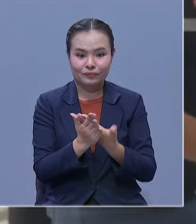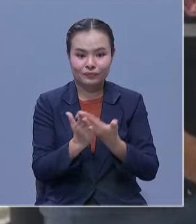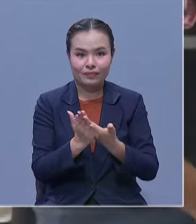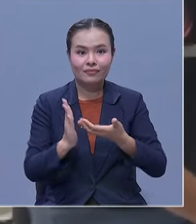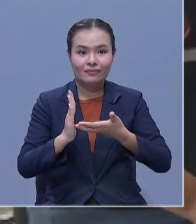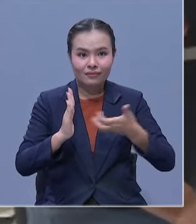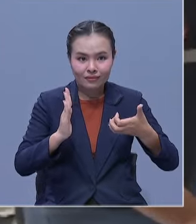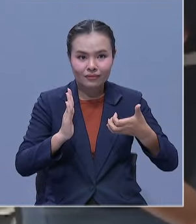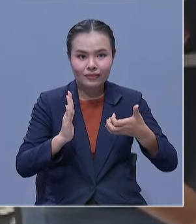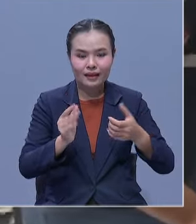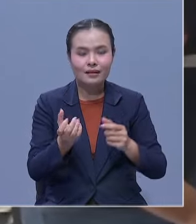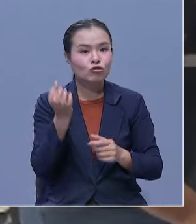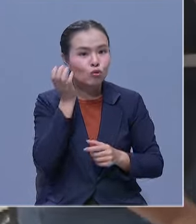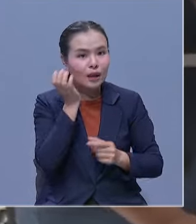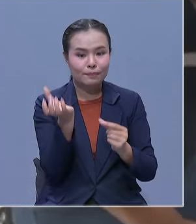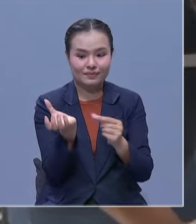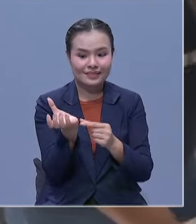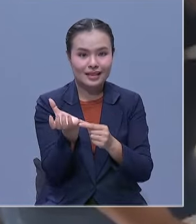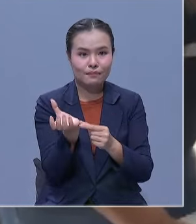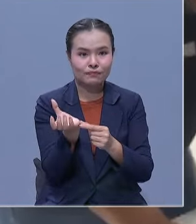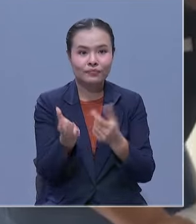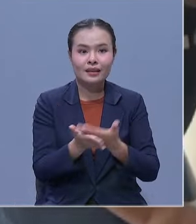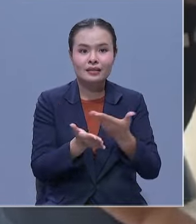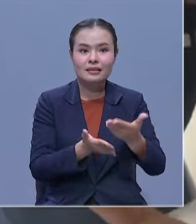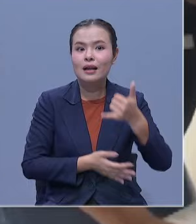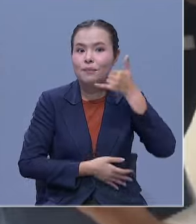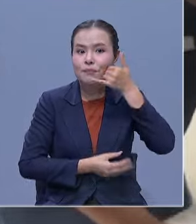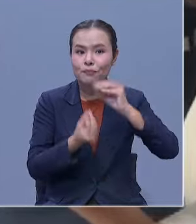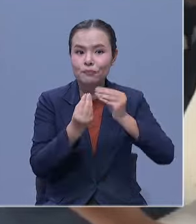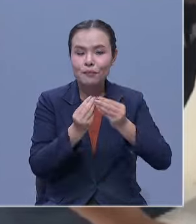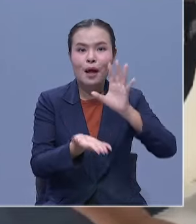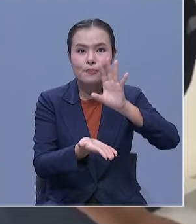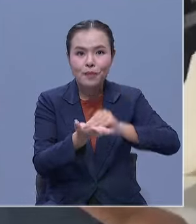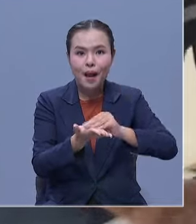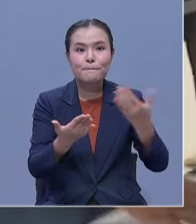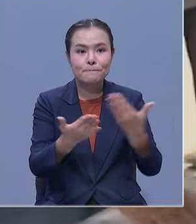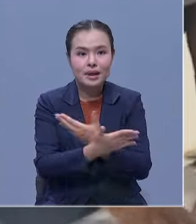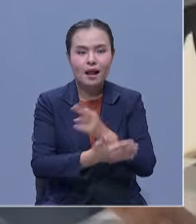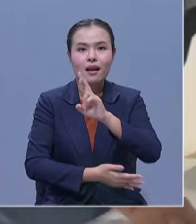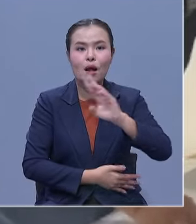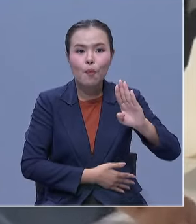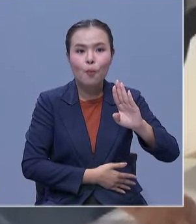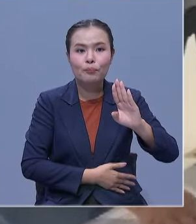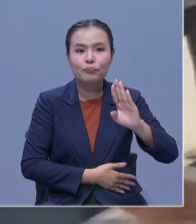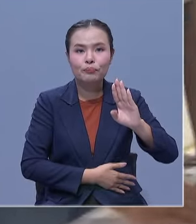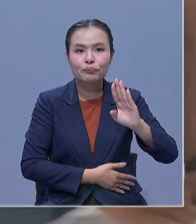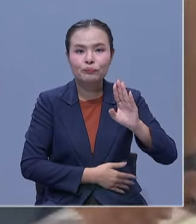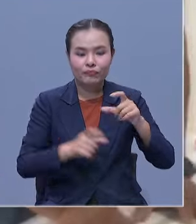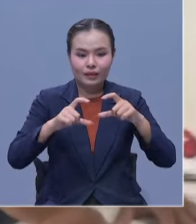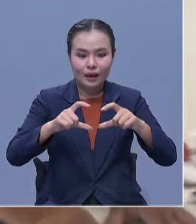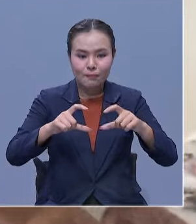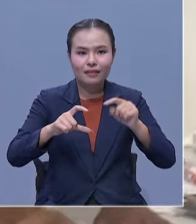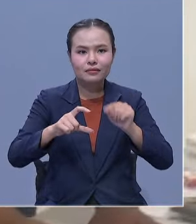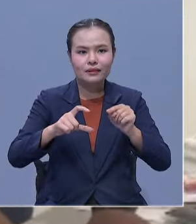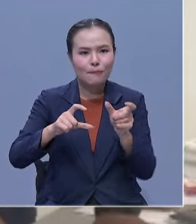ากนั้นก็ไปซื้อซิมโทรศัพท์มือถือแล้วก็โทรไปแจ้งเปลี่ยนเบอร์และข้อมูลของลูกค้าในระบบก็สามารถเปิดบัตรกดเงินส